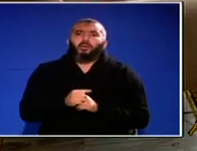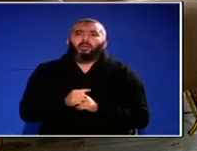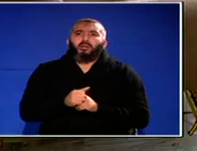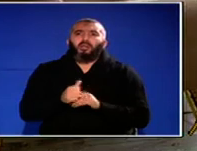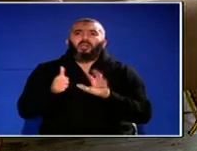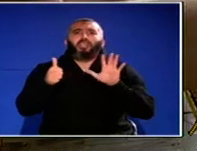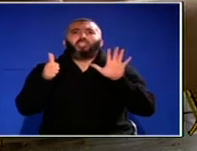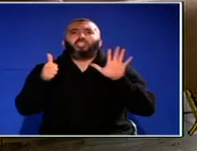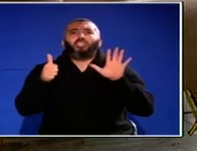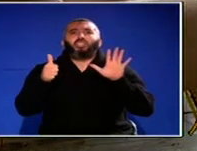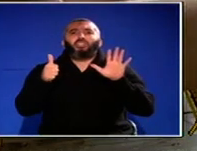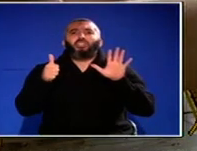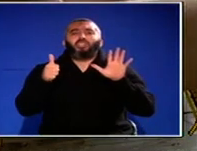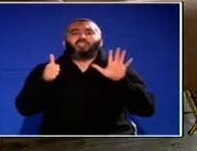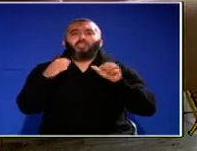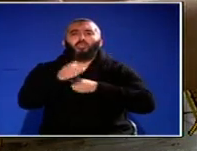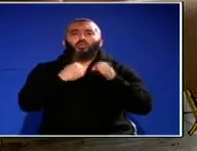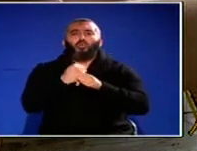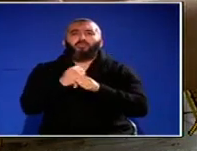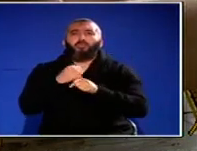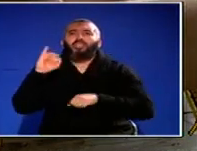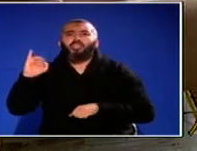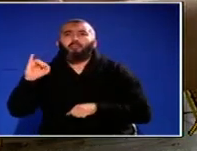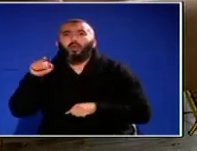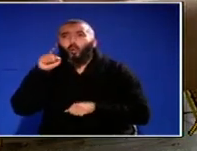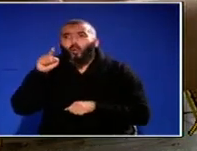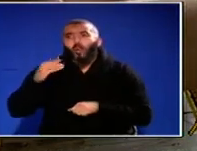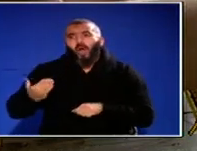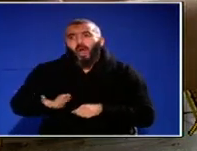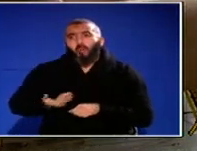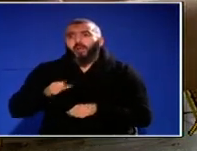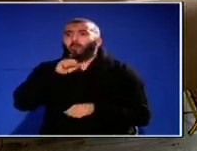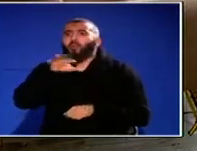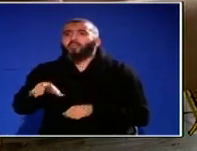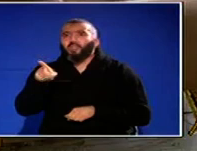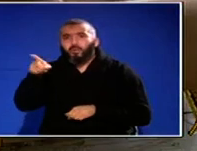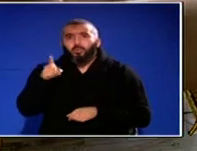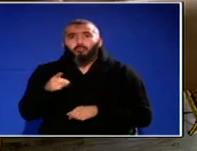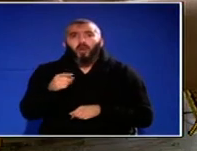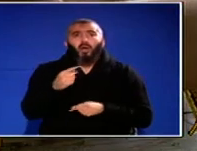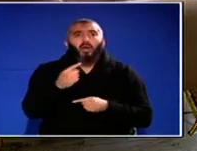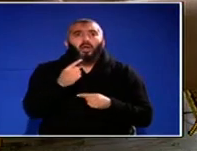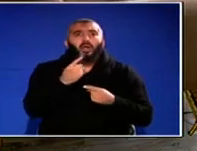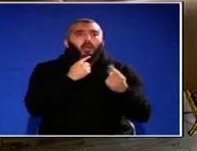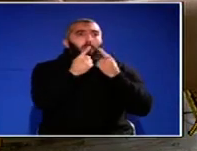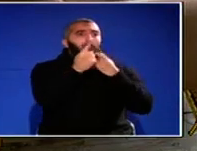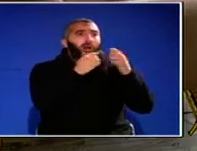حجاب. تكلم مع الله بدون حجاب. صحابي عليه